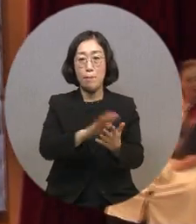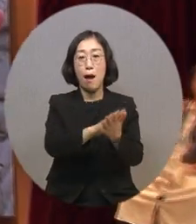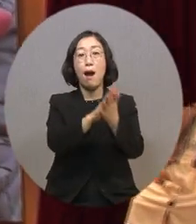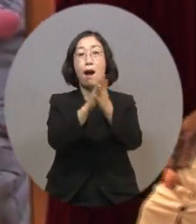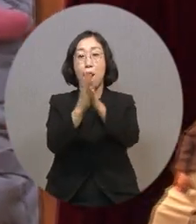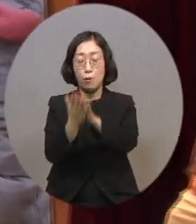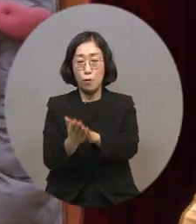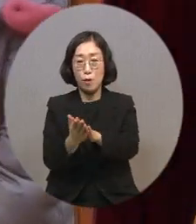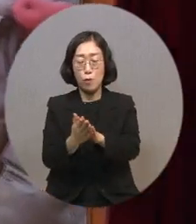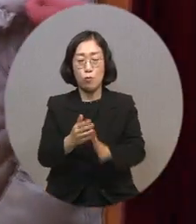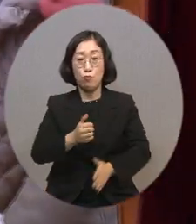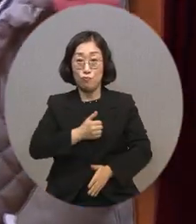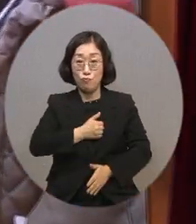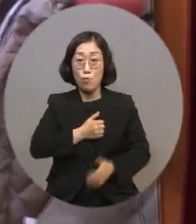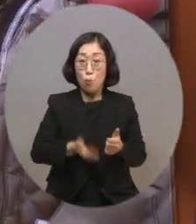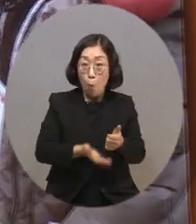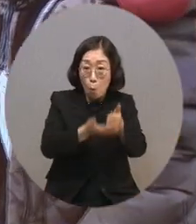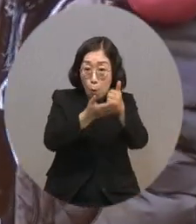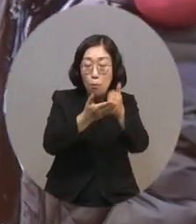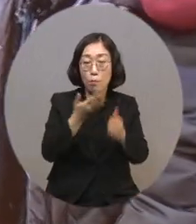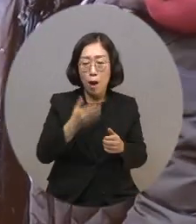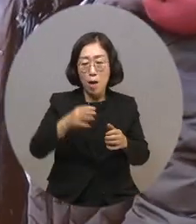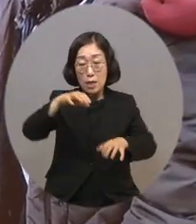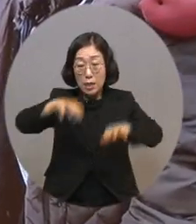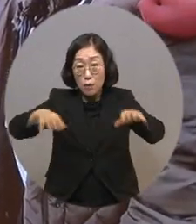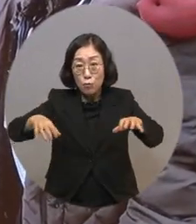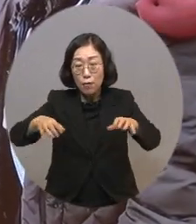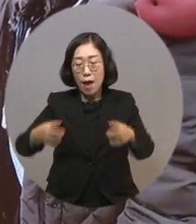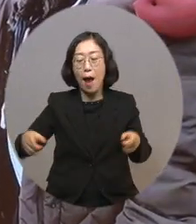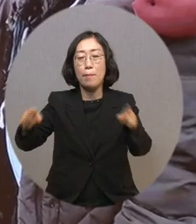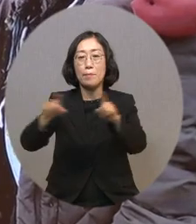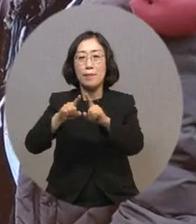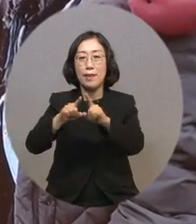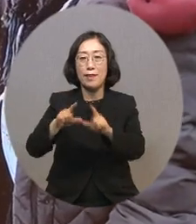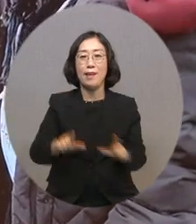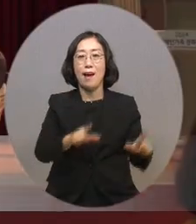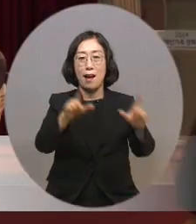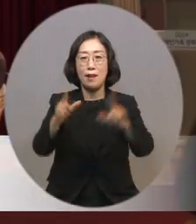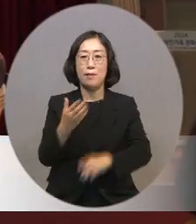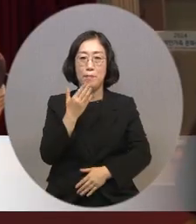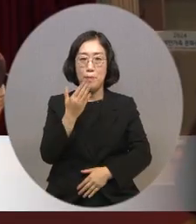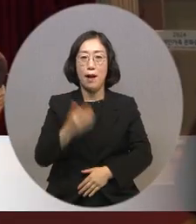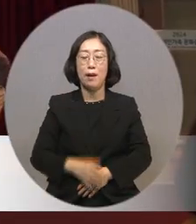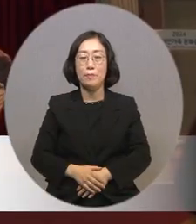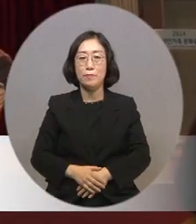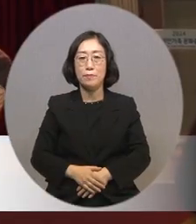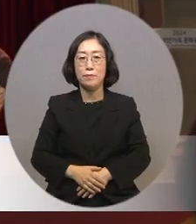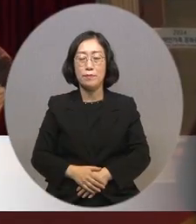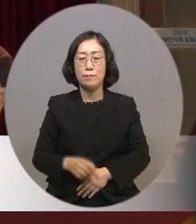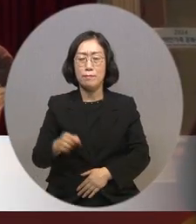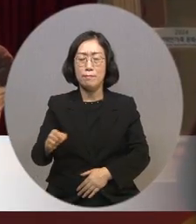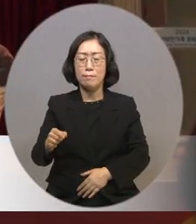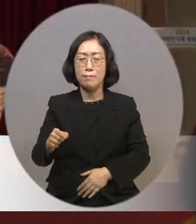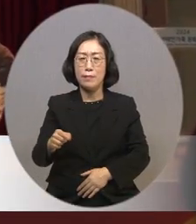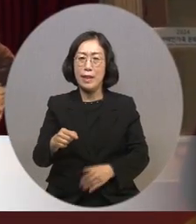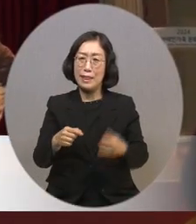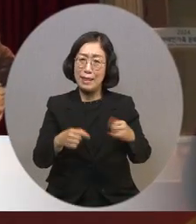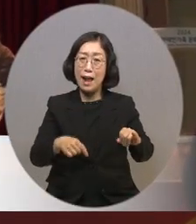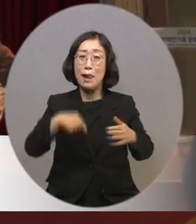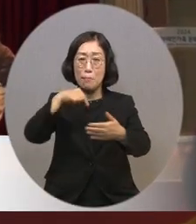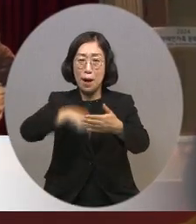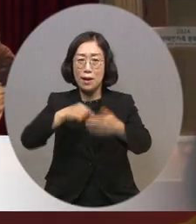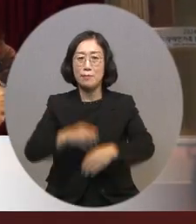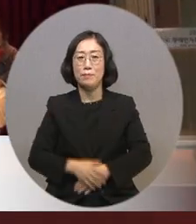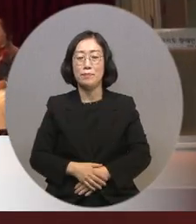주체가 되는 삶으로의 변화는 이웃과 더불어 사는 삶이었습니다. 은혜는 그런 마음이 들었던 것 같아요.